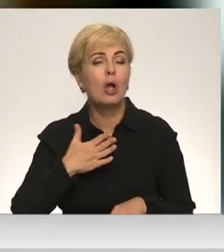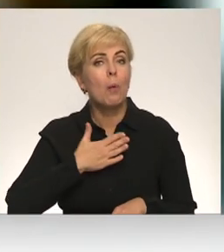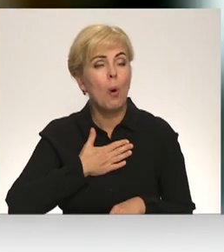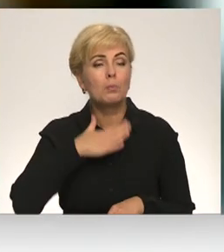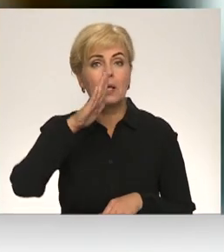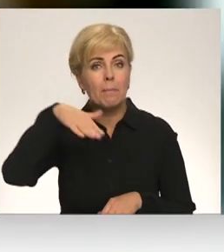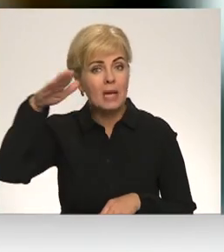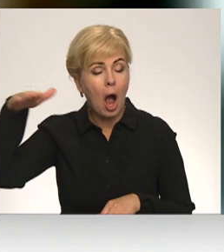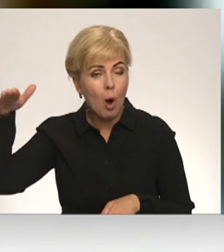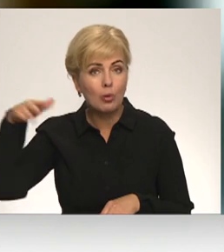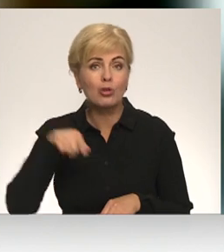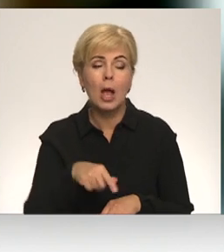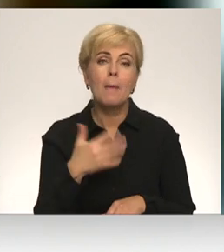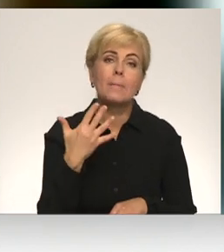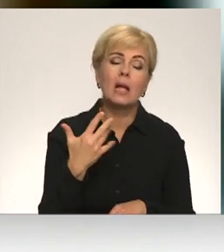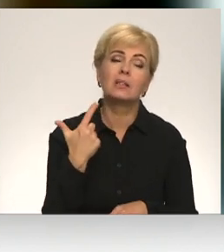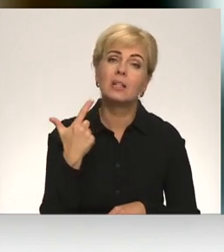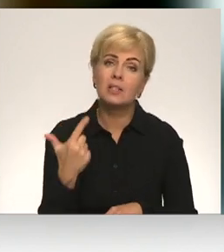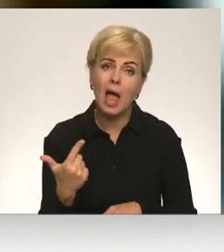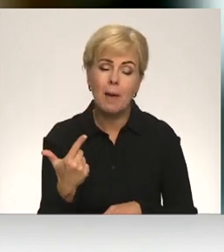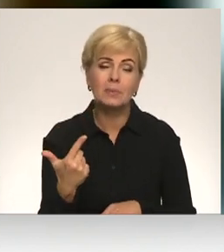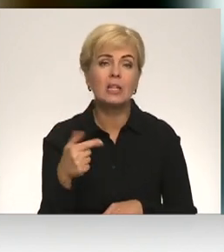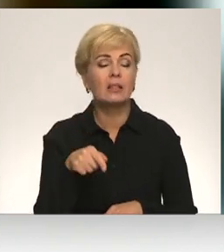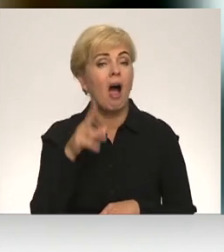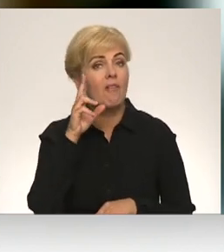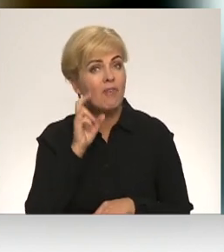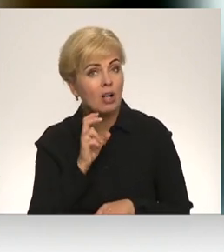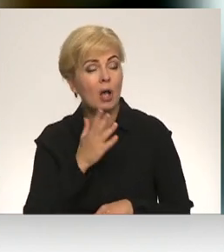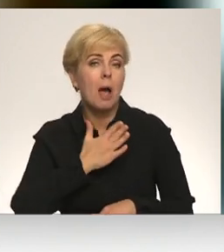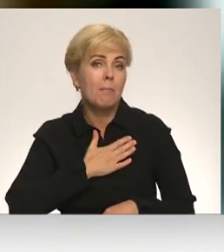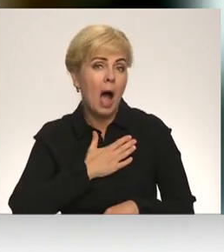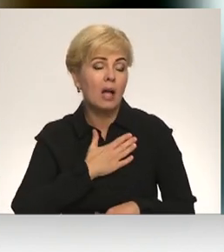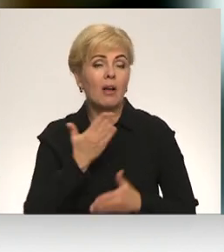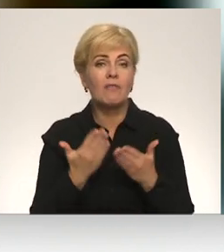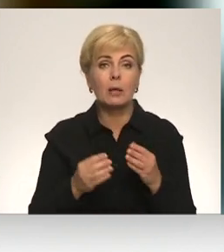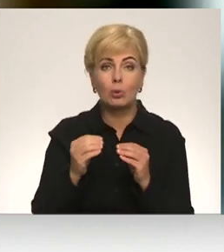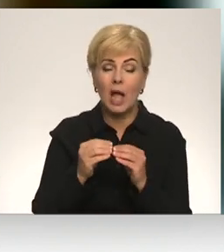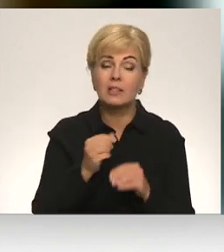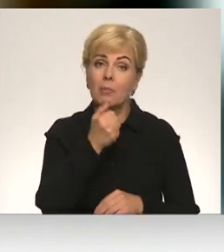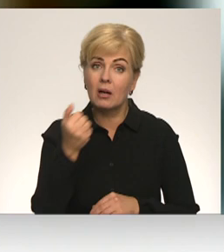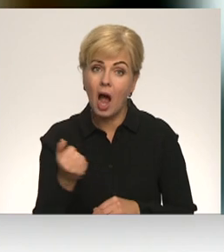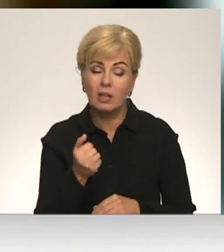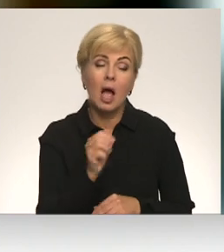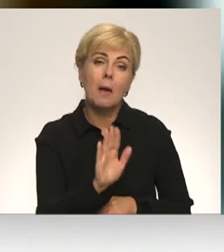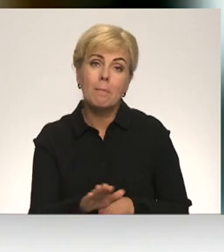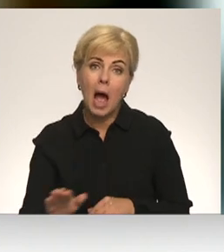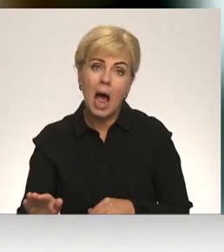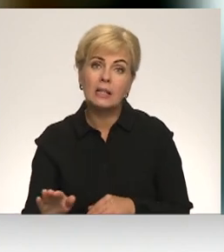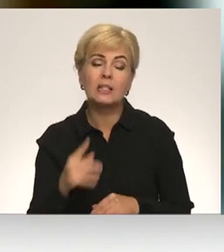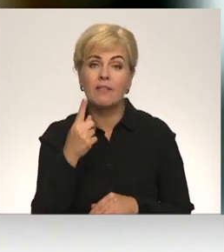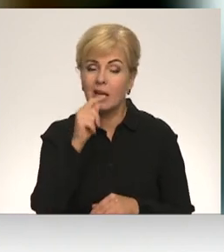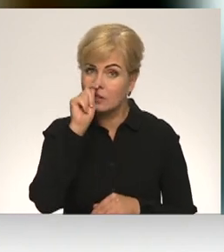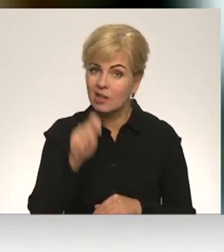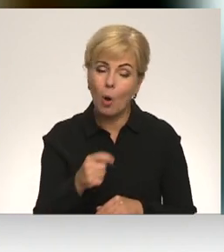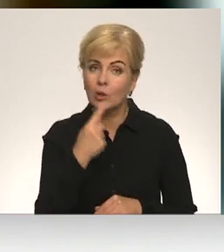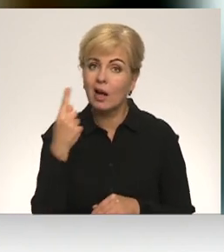pieaugušajiem varbūt tie ir 5-7, tādā vecumā kā man varbūt pat 10 gadi. Un bērnam tas viens zaudētais